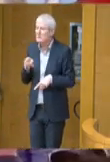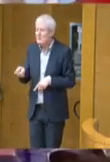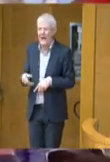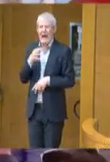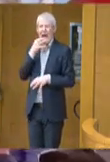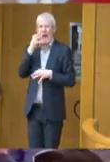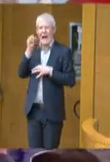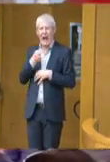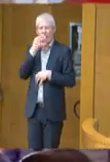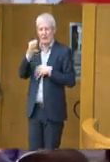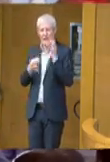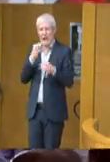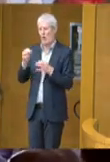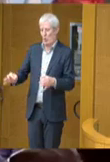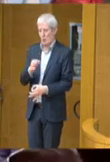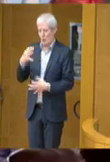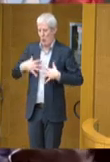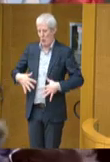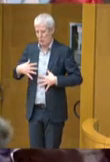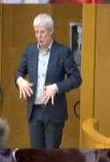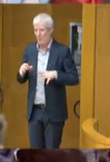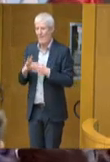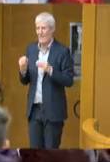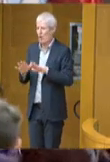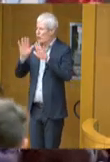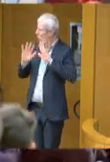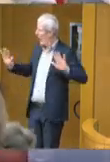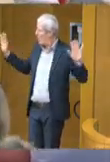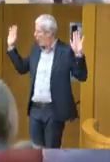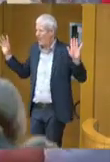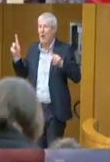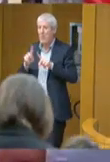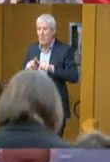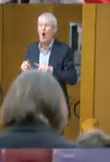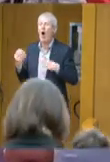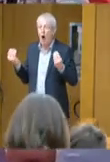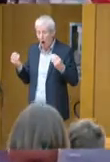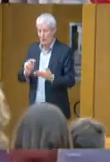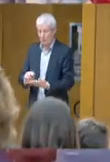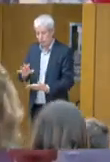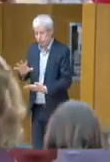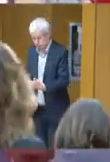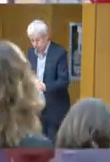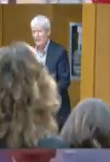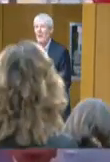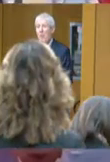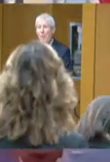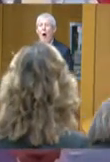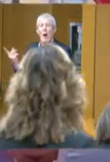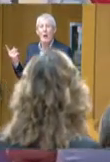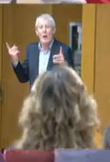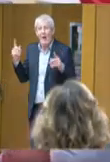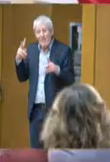recitato, cucito i costumi, realizzato le scenografie e gli oggetti di scena di quello che sarebbe stato poi la